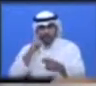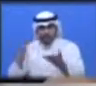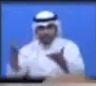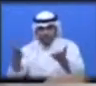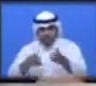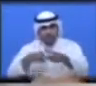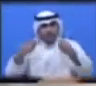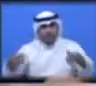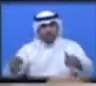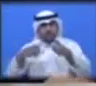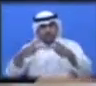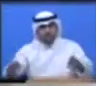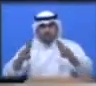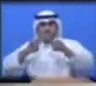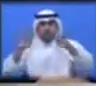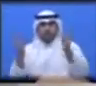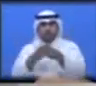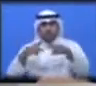من المؤتمرات الخاصة